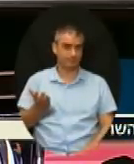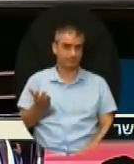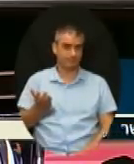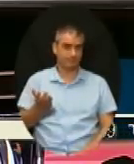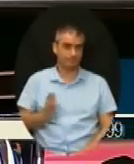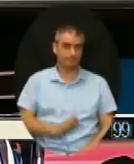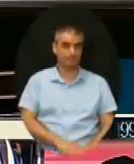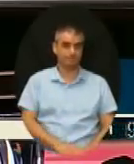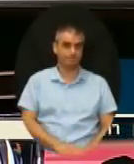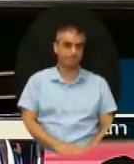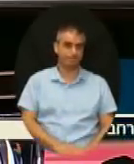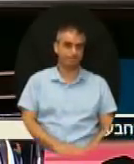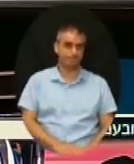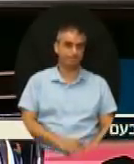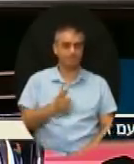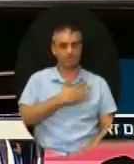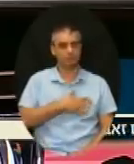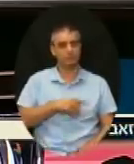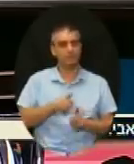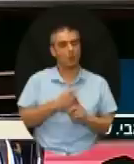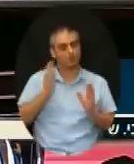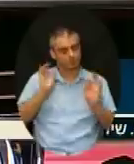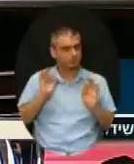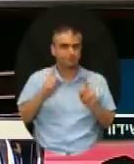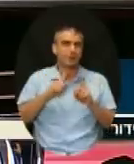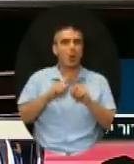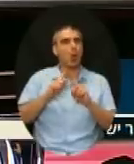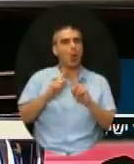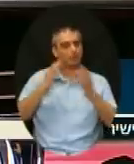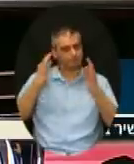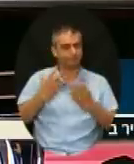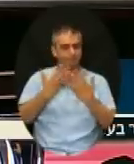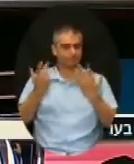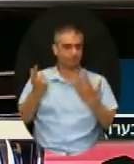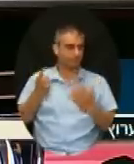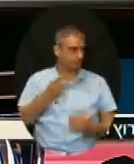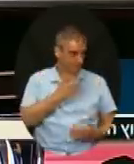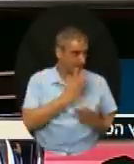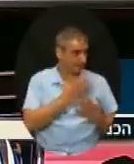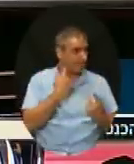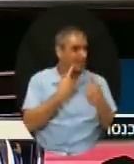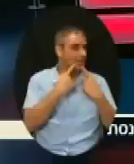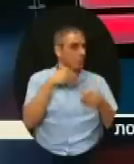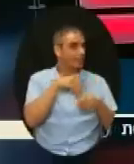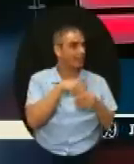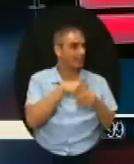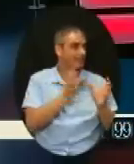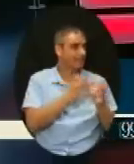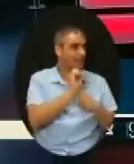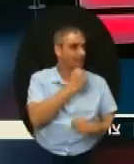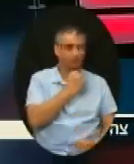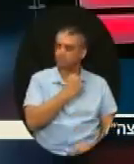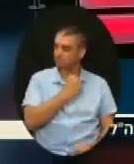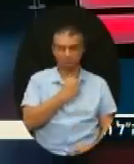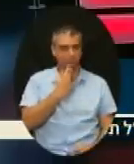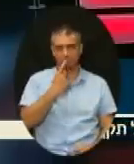אבל הוא רוצה את זה כרצון אמורפי, הוא רוצה את זה... היה לכם דיון פנימי בתוך לא. המחנה הציוני?